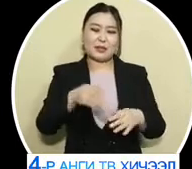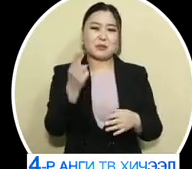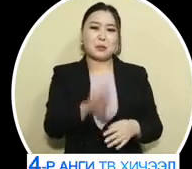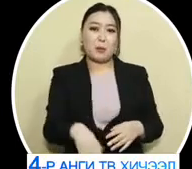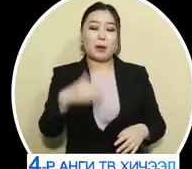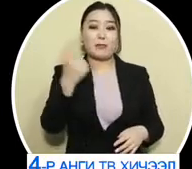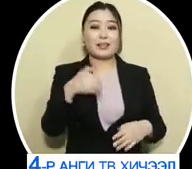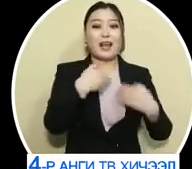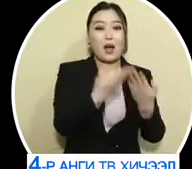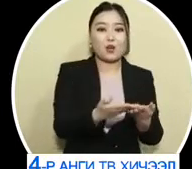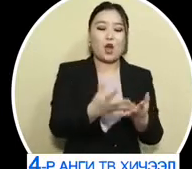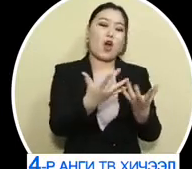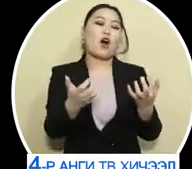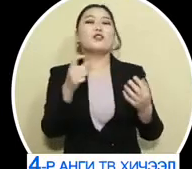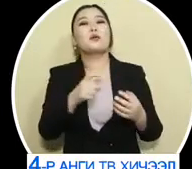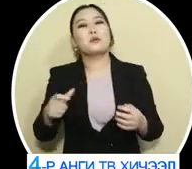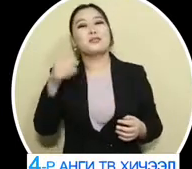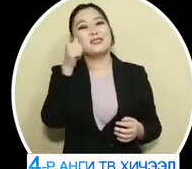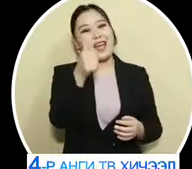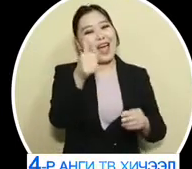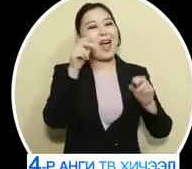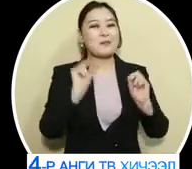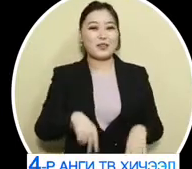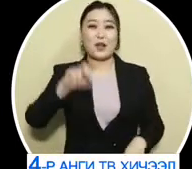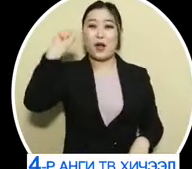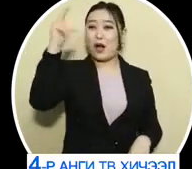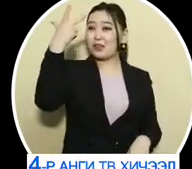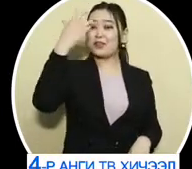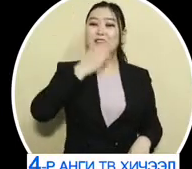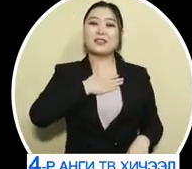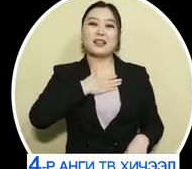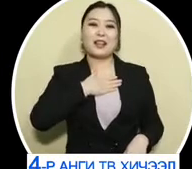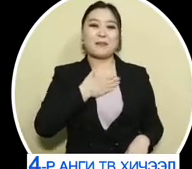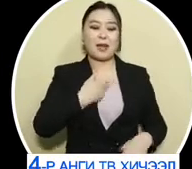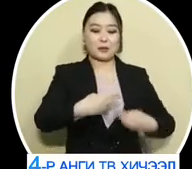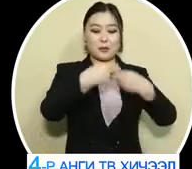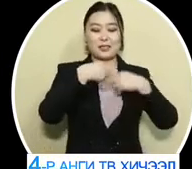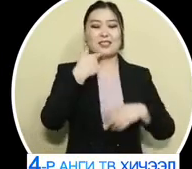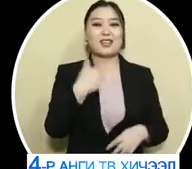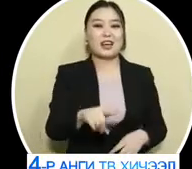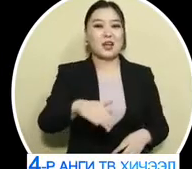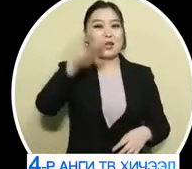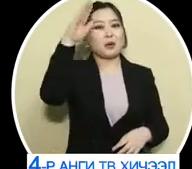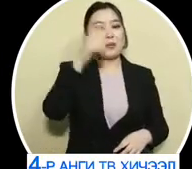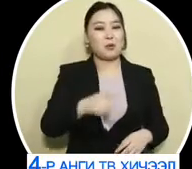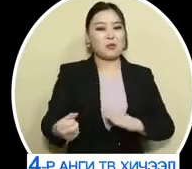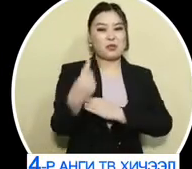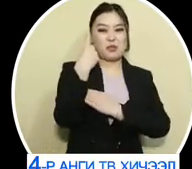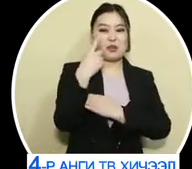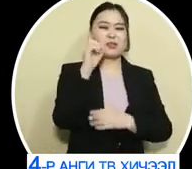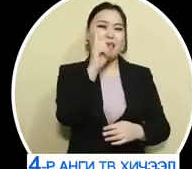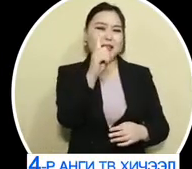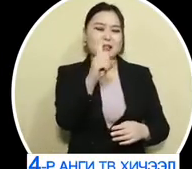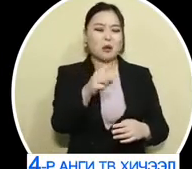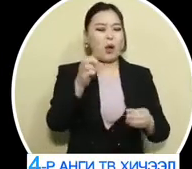сарвай. Олон хүмүүс сайн болно одод намайг үдэж гаргана. Томчуудын дотроос ганцхан тооны